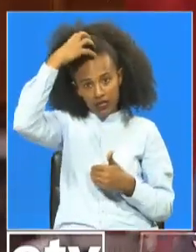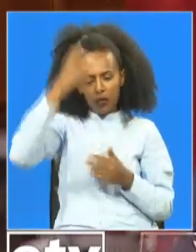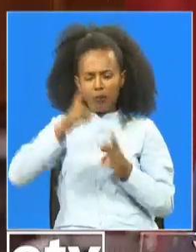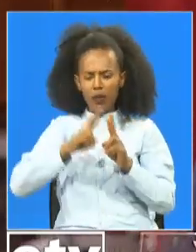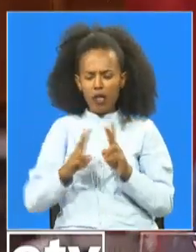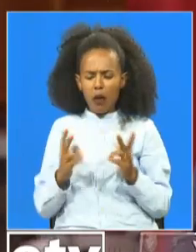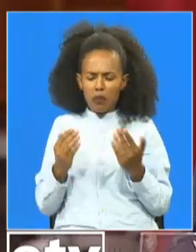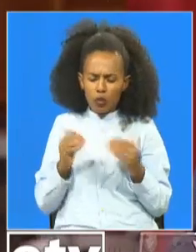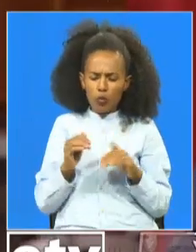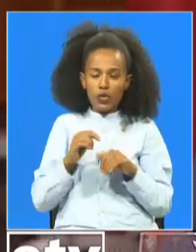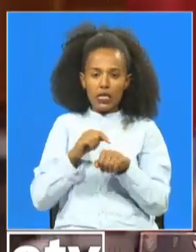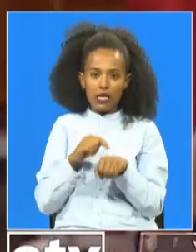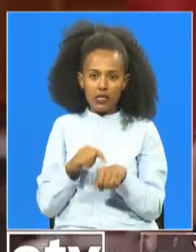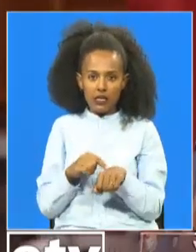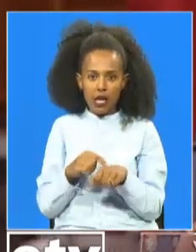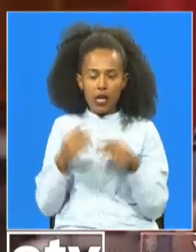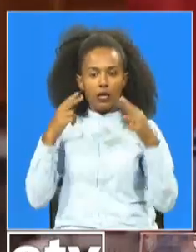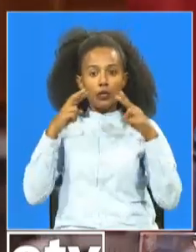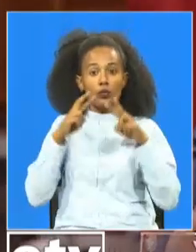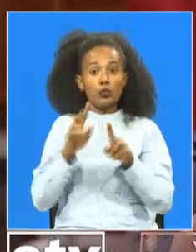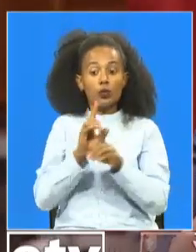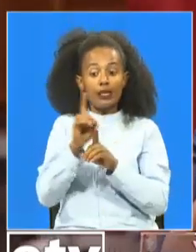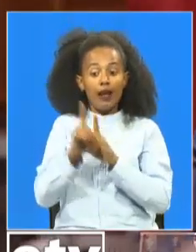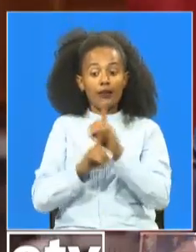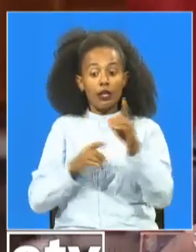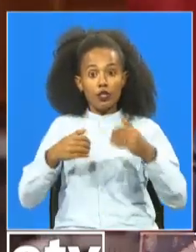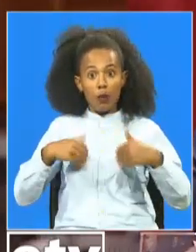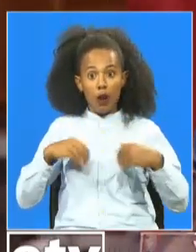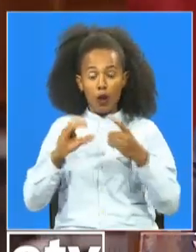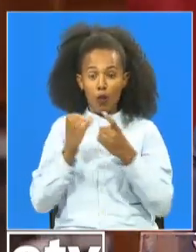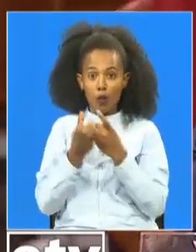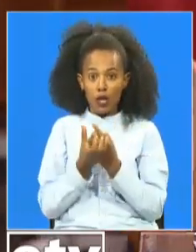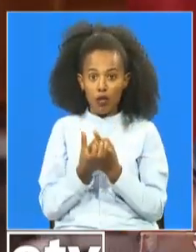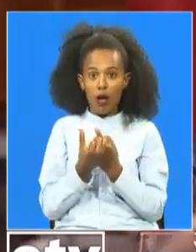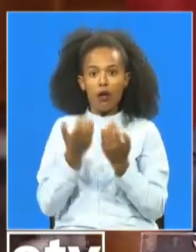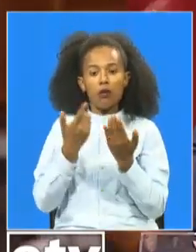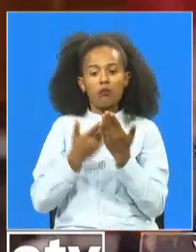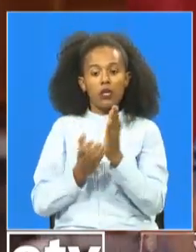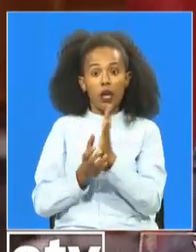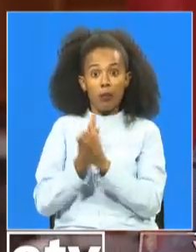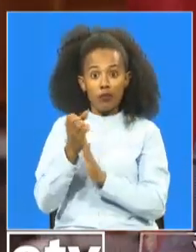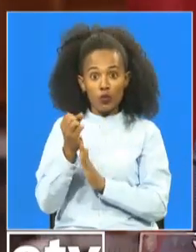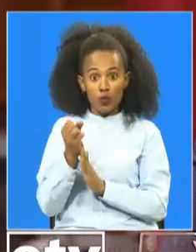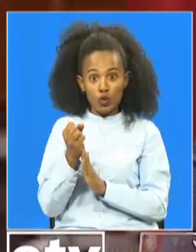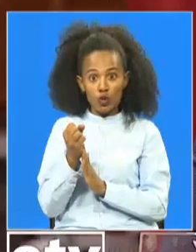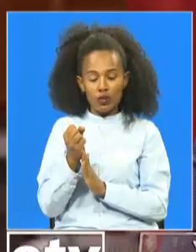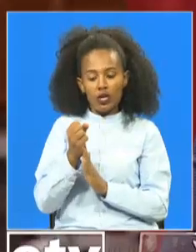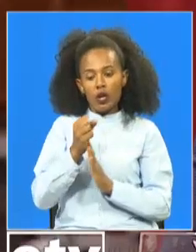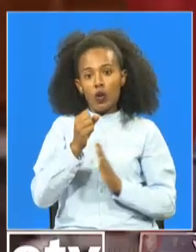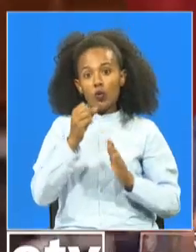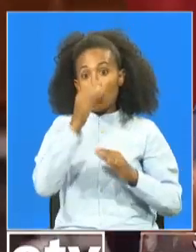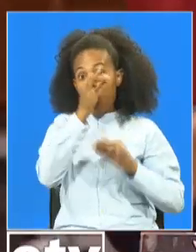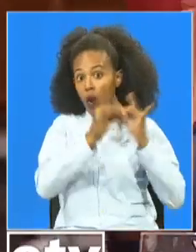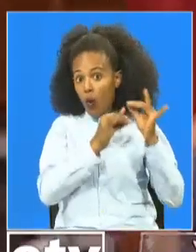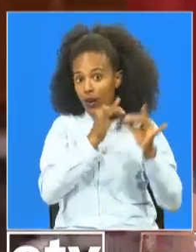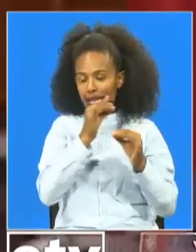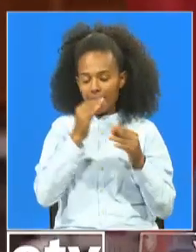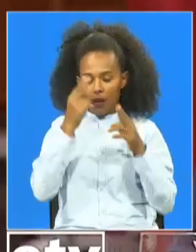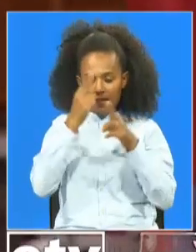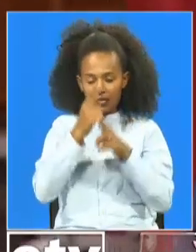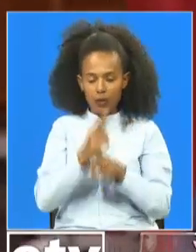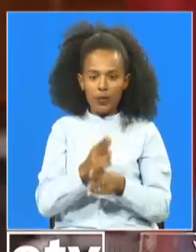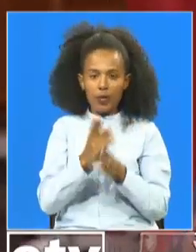በጣም ለተወሰነ ጊዜ ትኩረት አቅጣጫ ባለው ሁኔታ ያውም የመብቶችን ሉዓላዊነት ለማስከበር